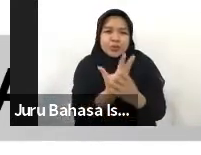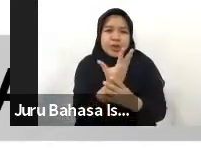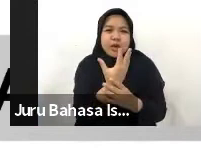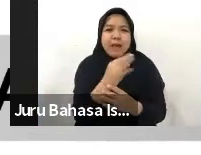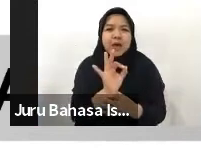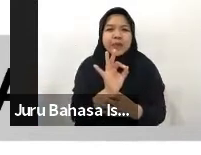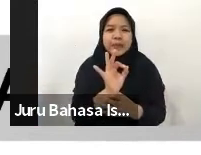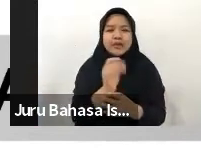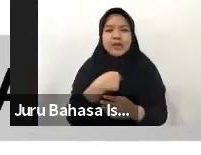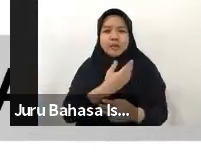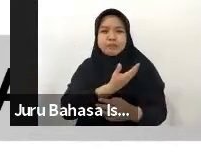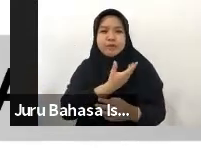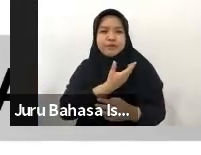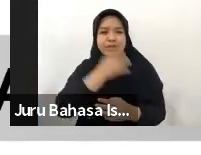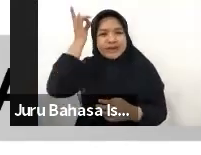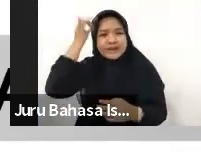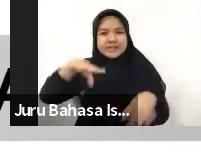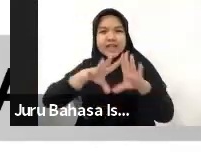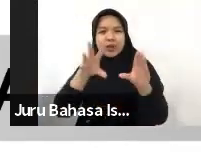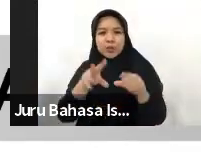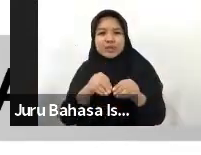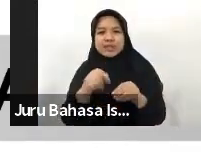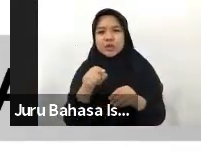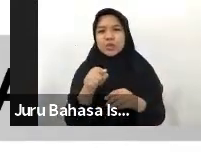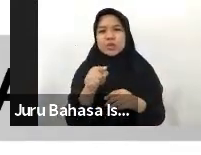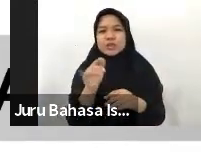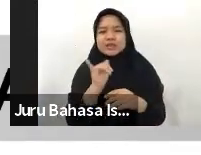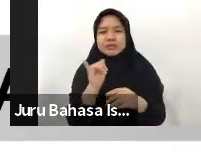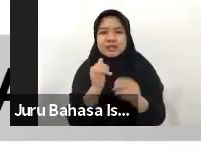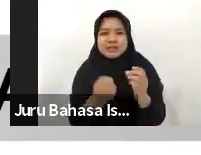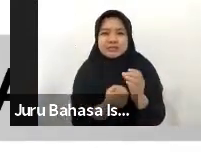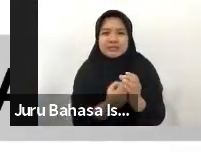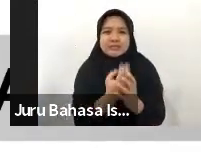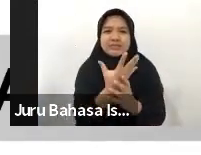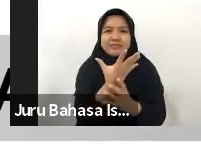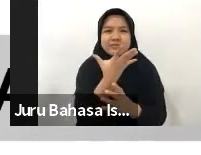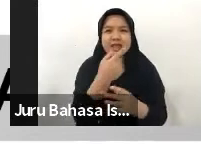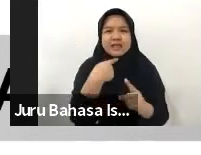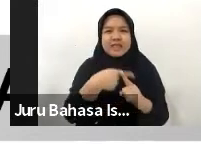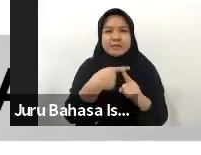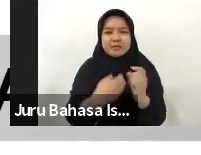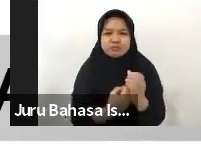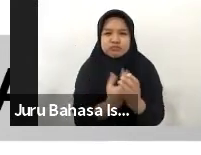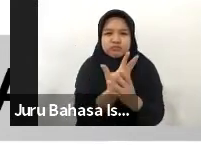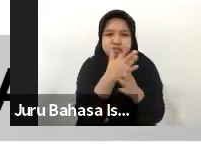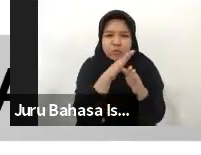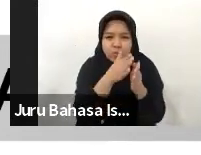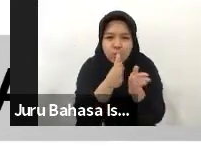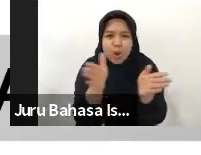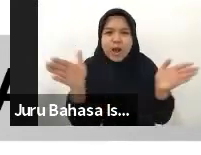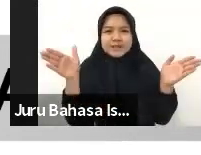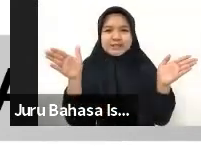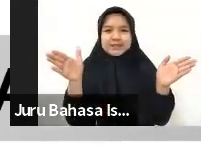desa inklusi ini kemudian kalau dalam bahasa Jawa itu ngrembaka gitu ya, semakin luas kemana-mana. Nah, tentu